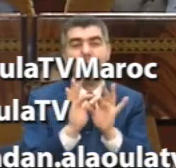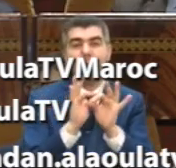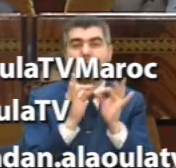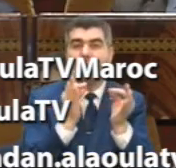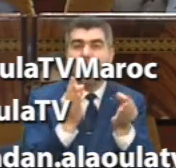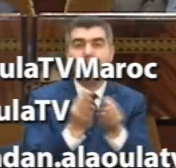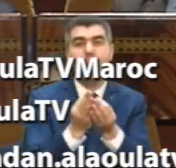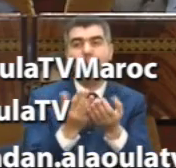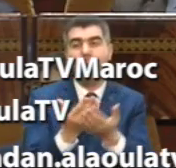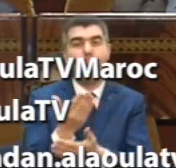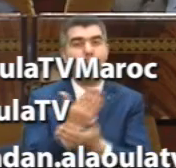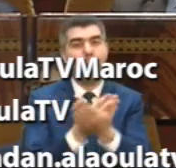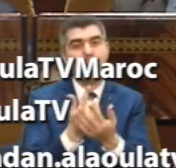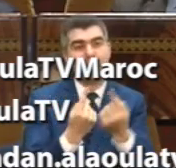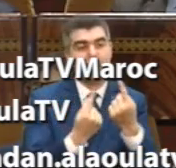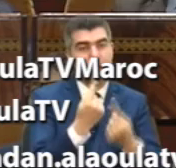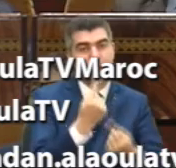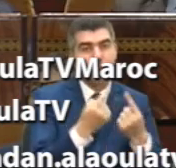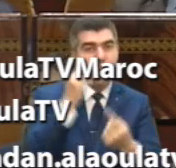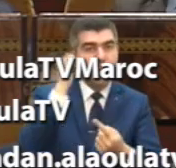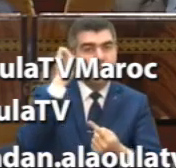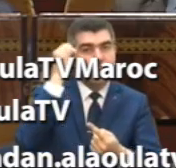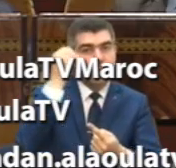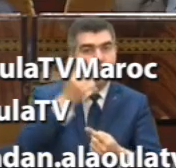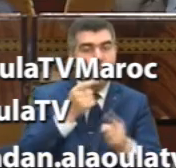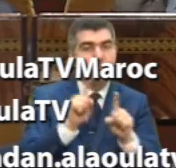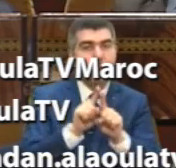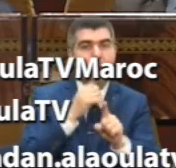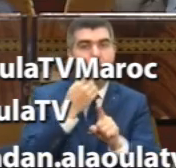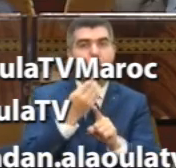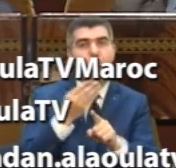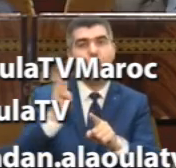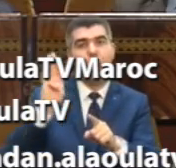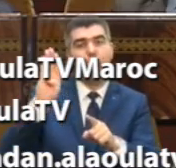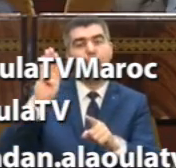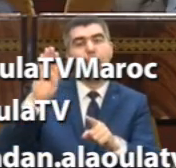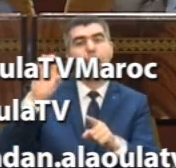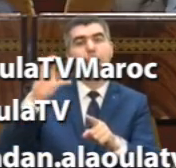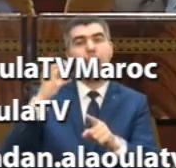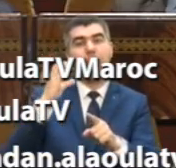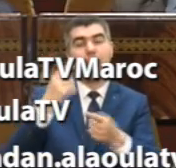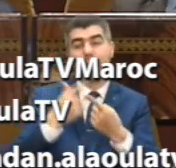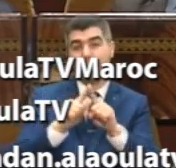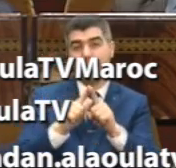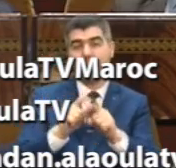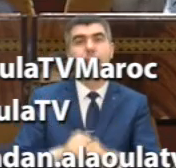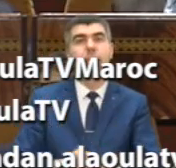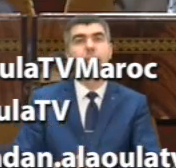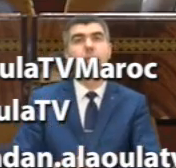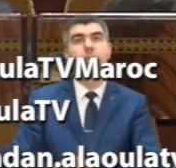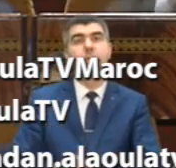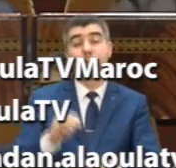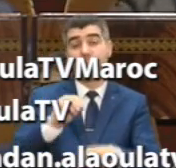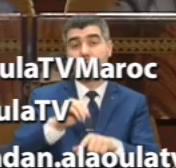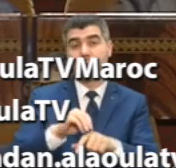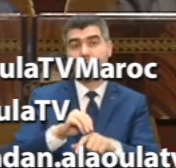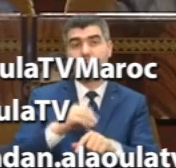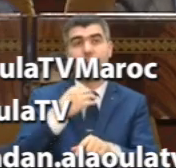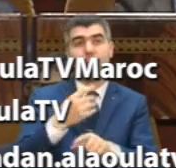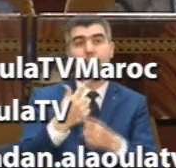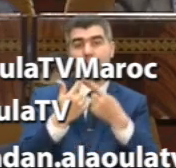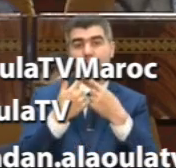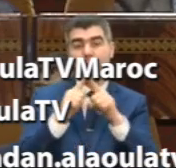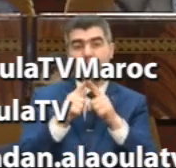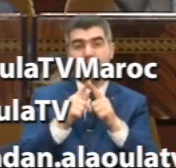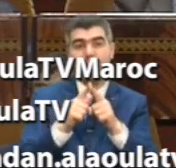وتحديد الفوارق بين التكوين المهني والبكالوريا المهنية؟ وفي الأخير سيد الوزير، ومن حيث متابعة التخصصات